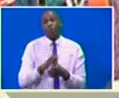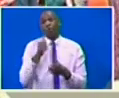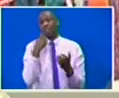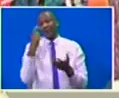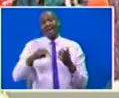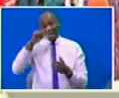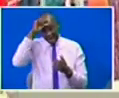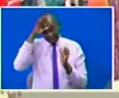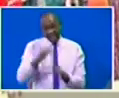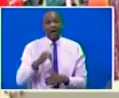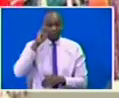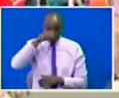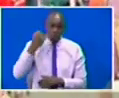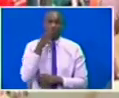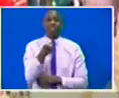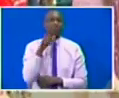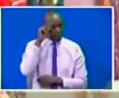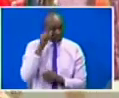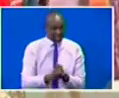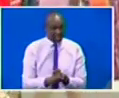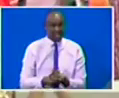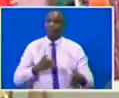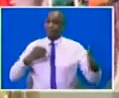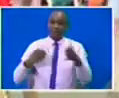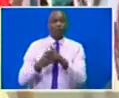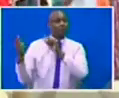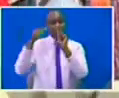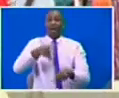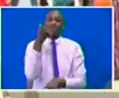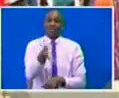kwamba gavana wa kaunti ya Mombasa ameweza kuzuiliwa kutofika katika shughuli hii.